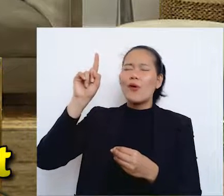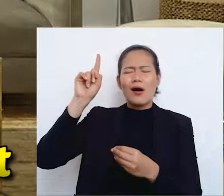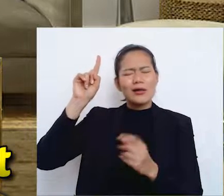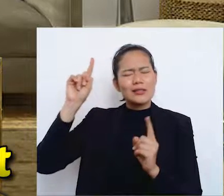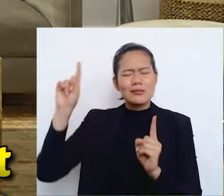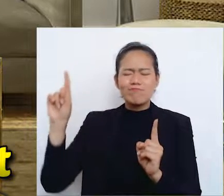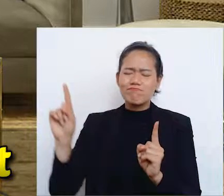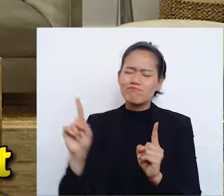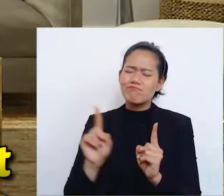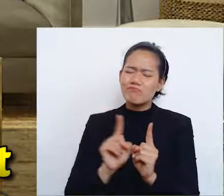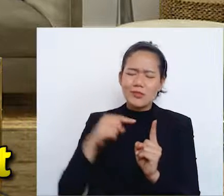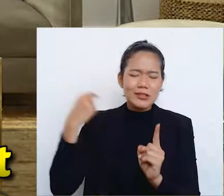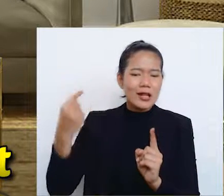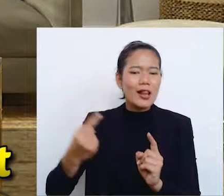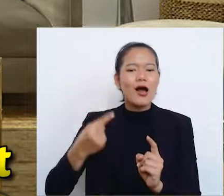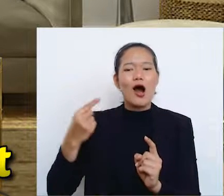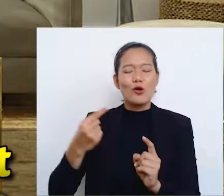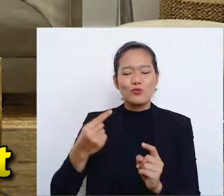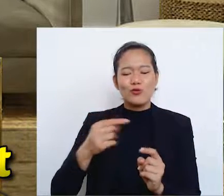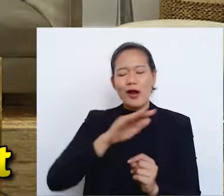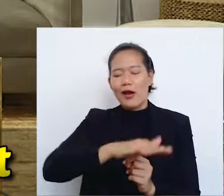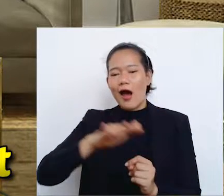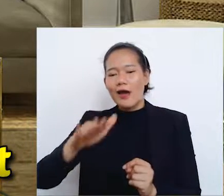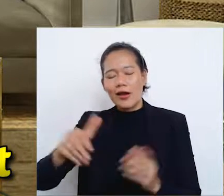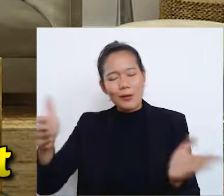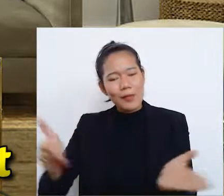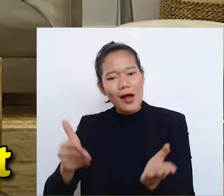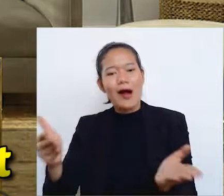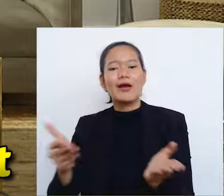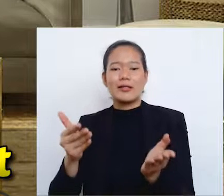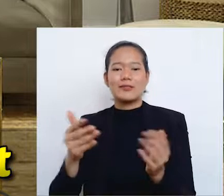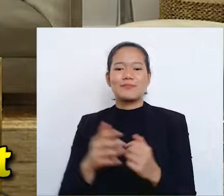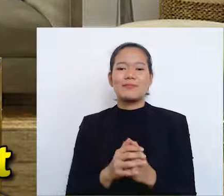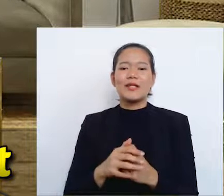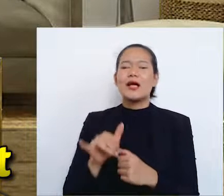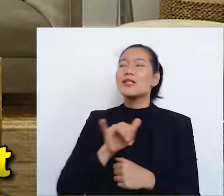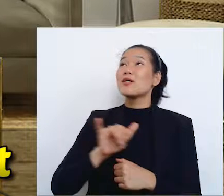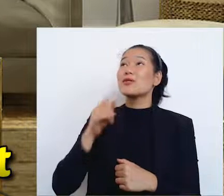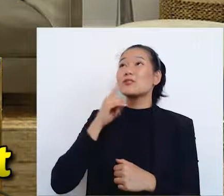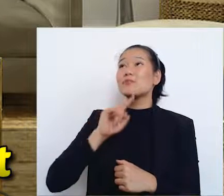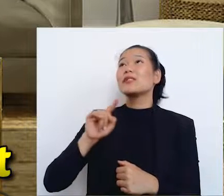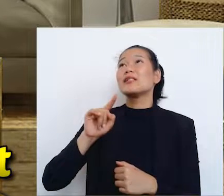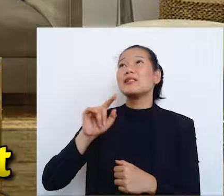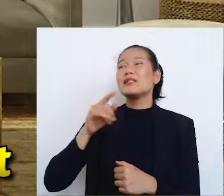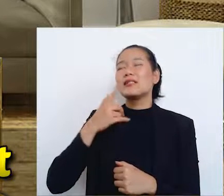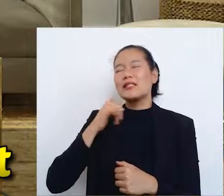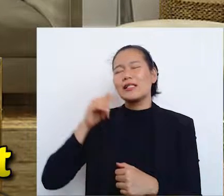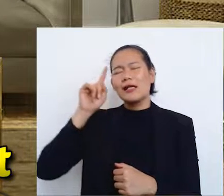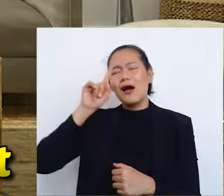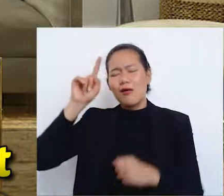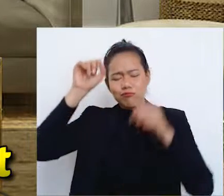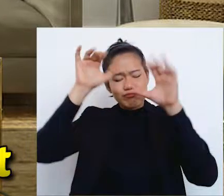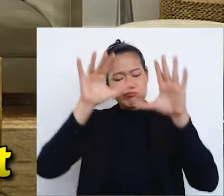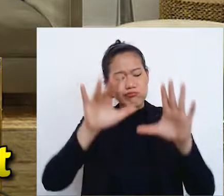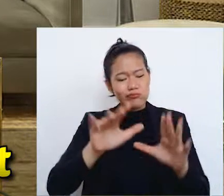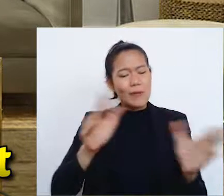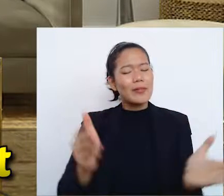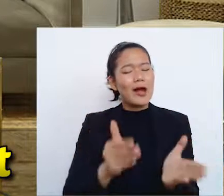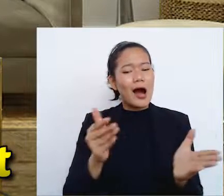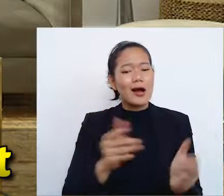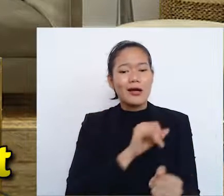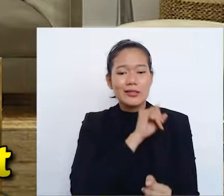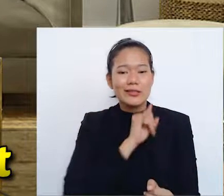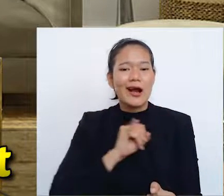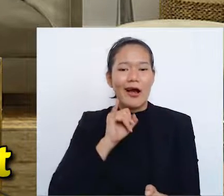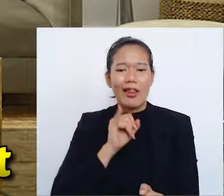yang senantiasa memelihara umat-Nya. Sebagaimana Engkau memelihara bangsa Israel, maka